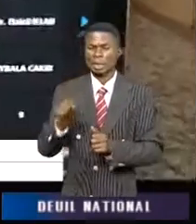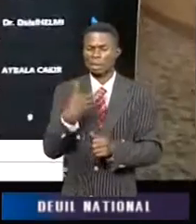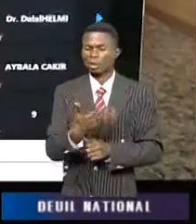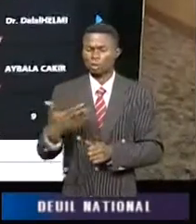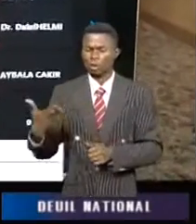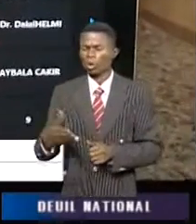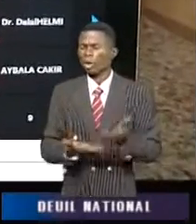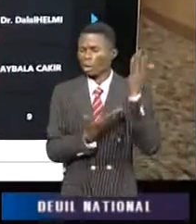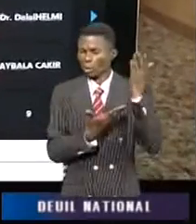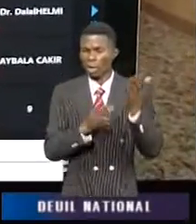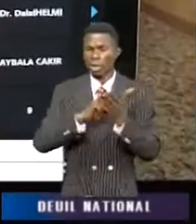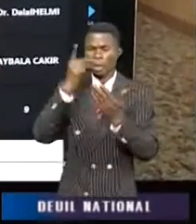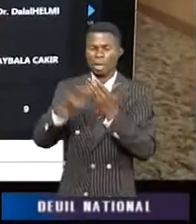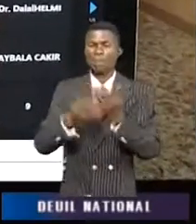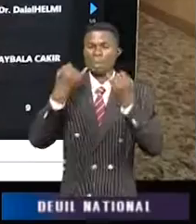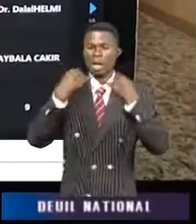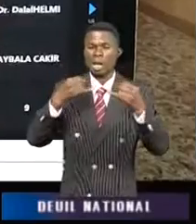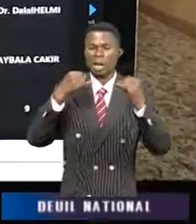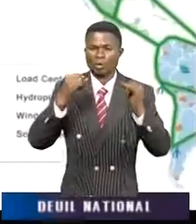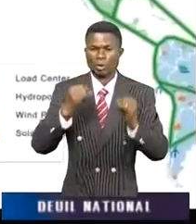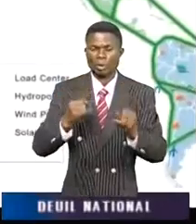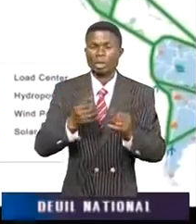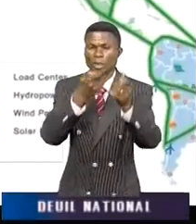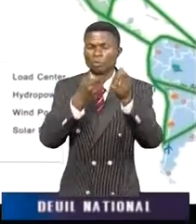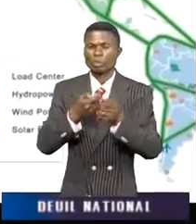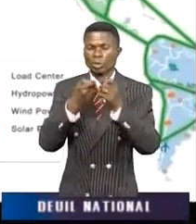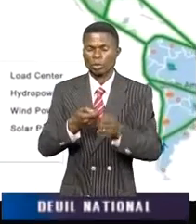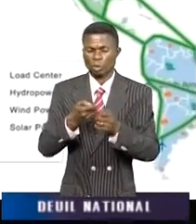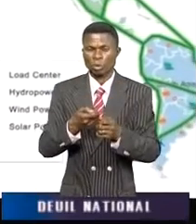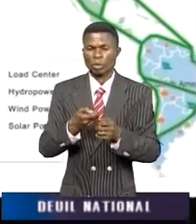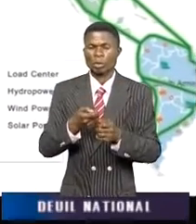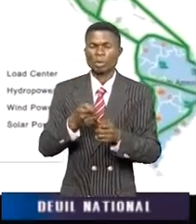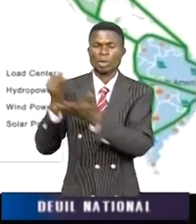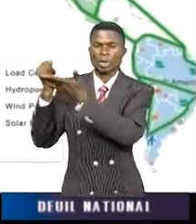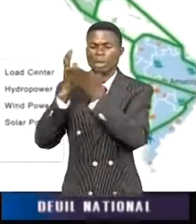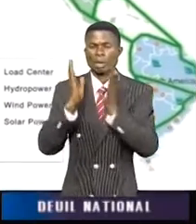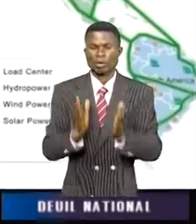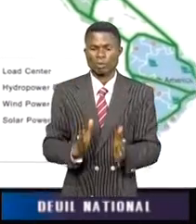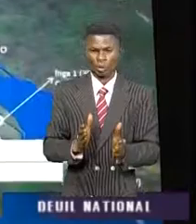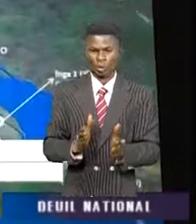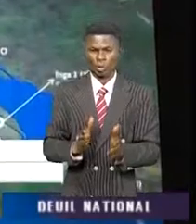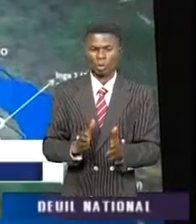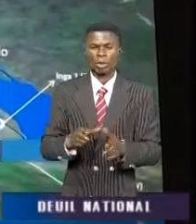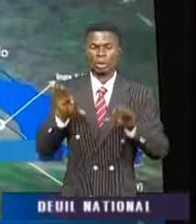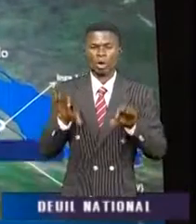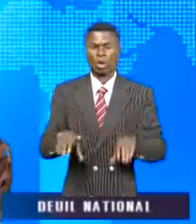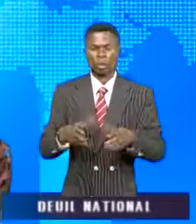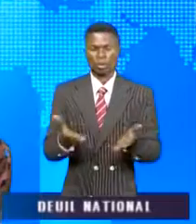surtout sur le plan informationnel pour attirer, entre autres, les investisseurs sur le sol